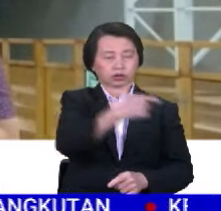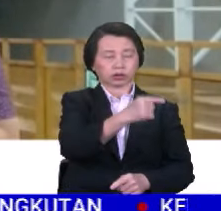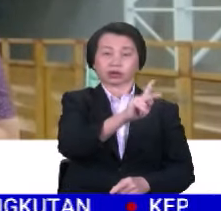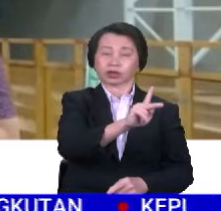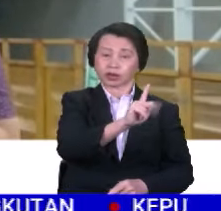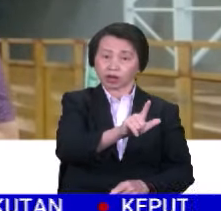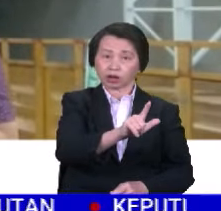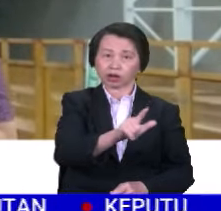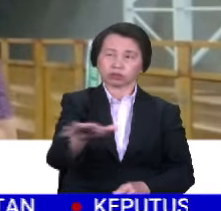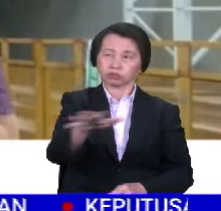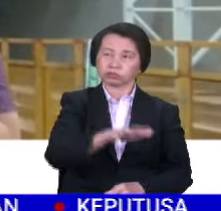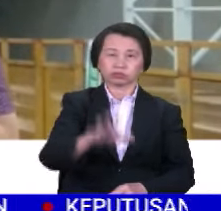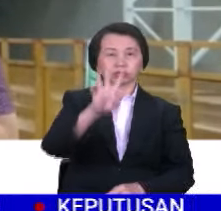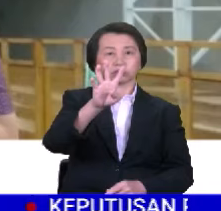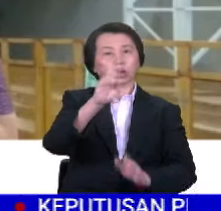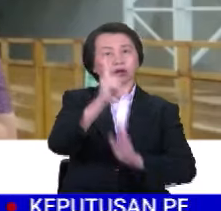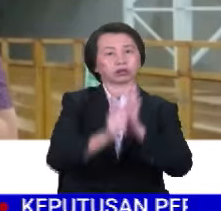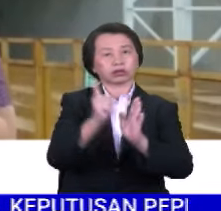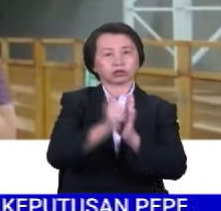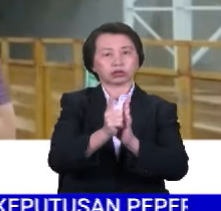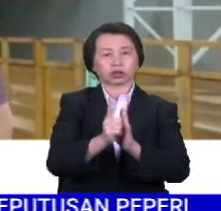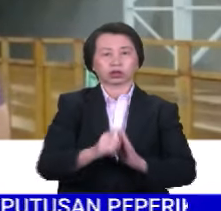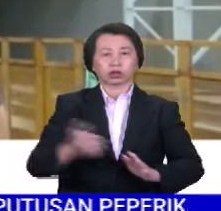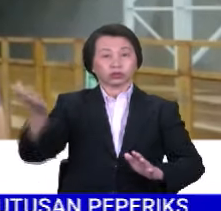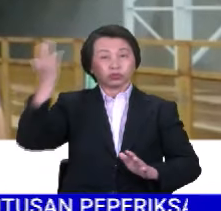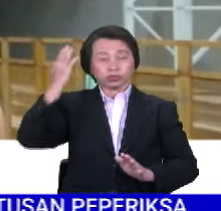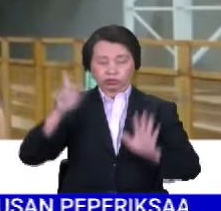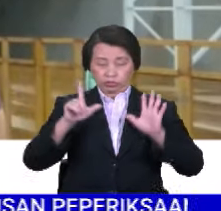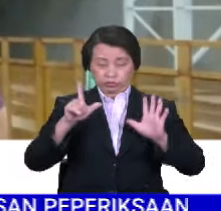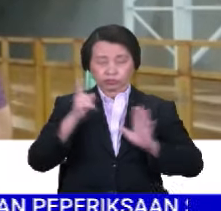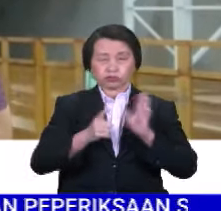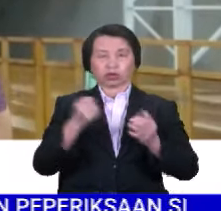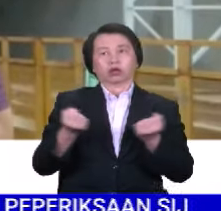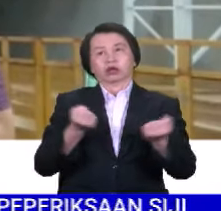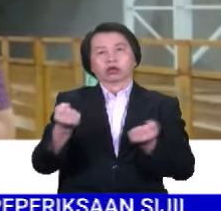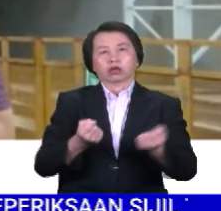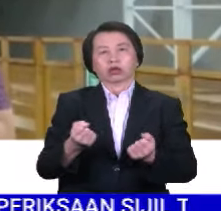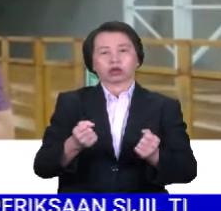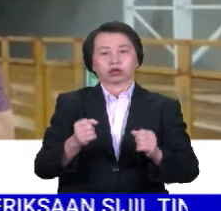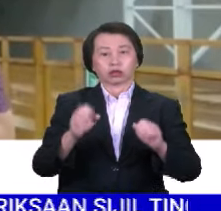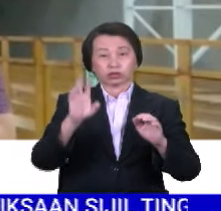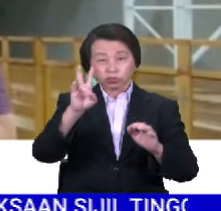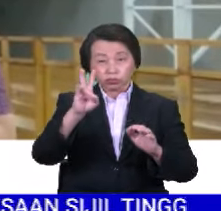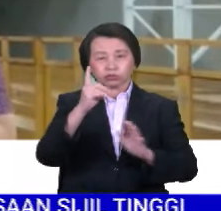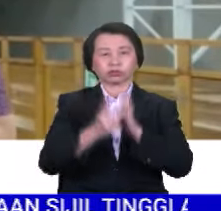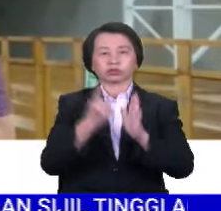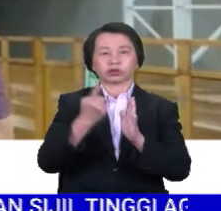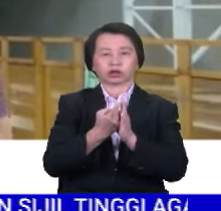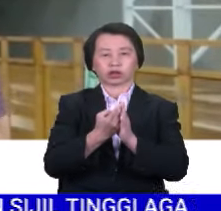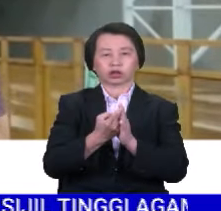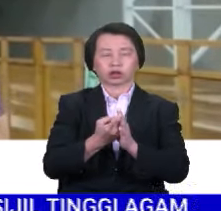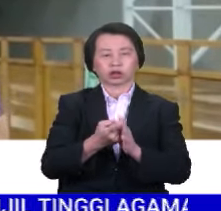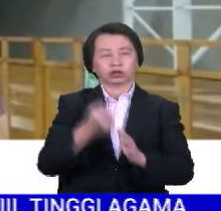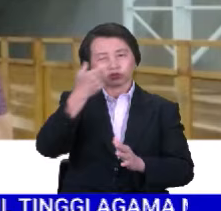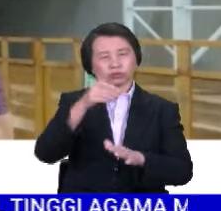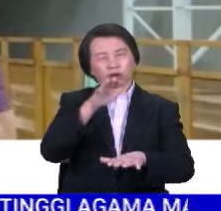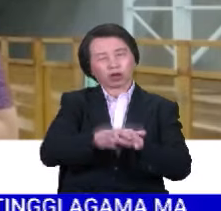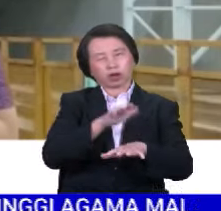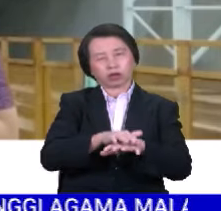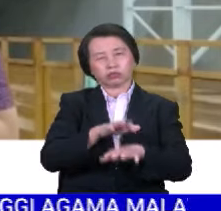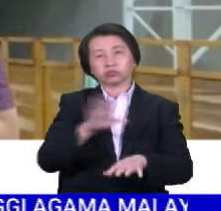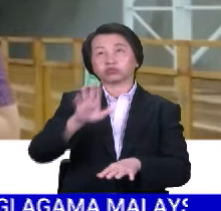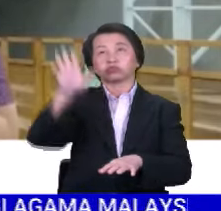Kelang selama 4 jam berbanding 7 jam menggunakan jalan raya. Secara tak langsung mengurangkan faktor kesesakan dan